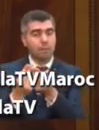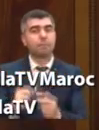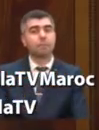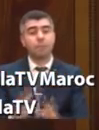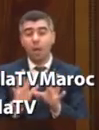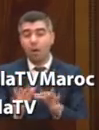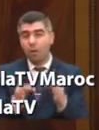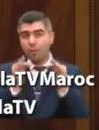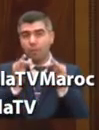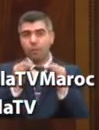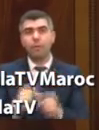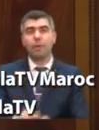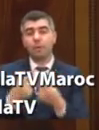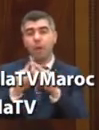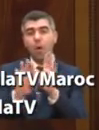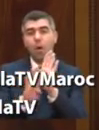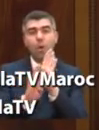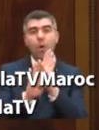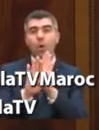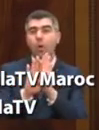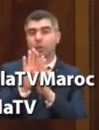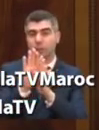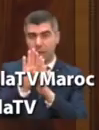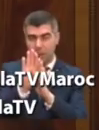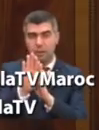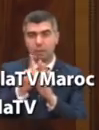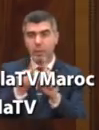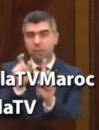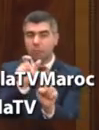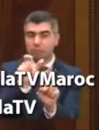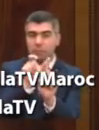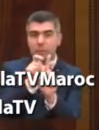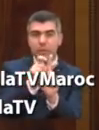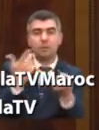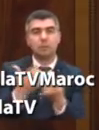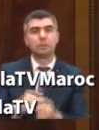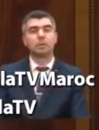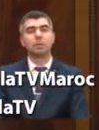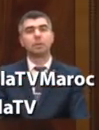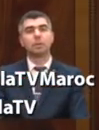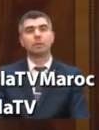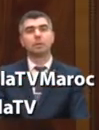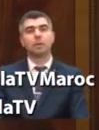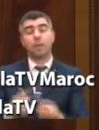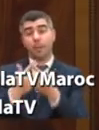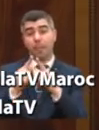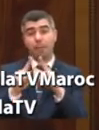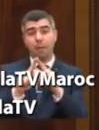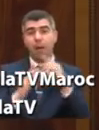المتعلقة بمجال حقوق الإنسان وصيانة كرامته، بما من شأنه أن